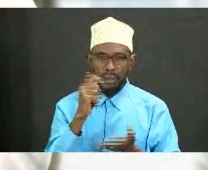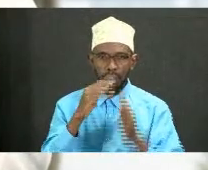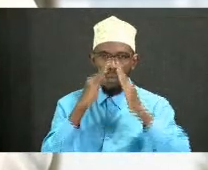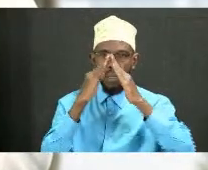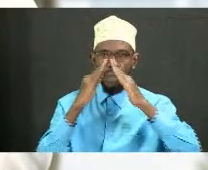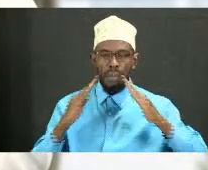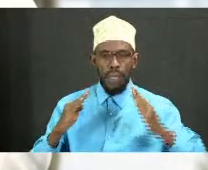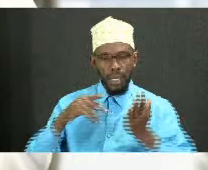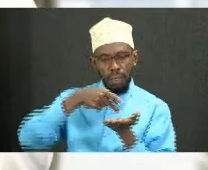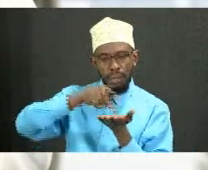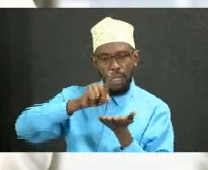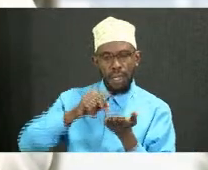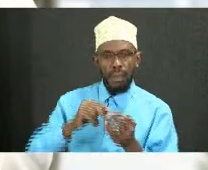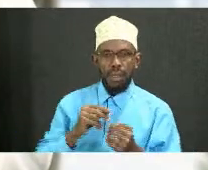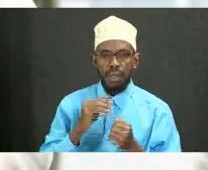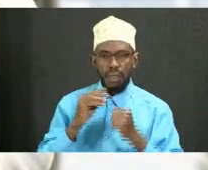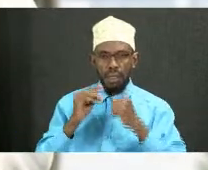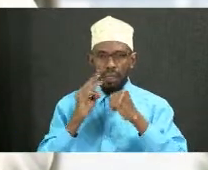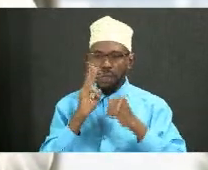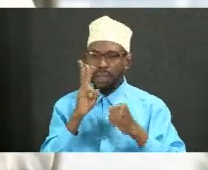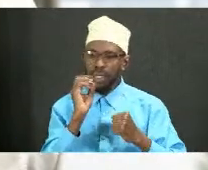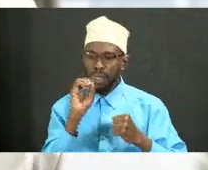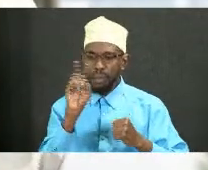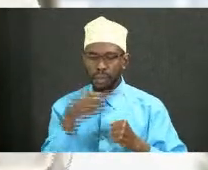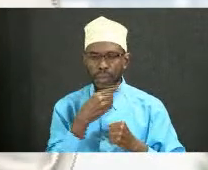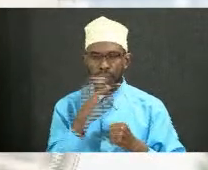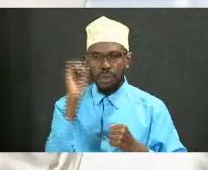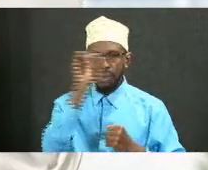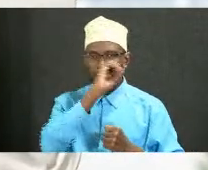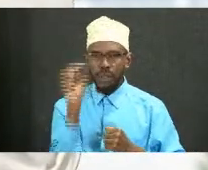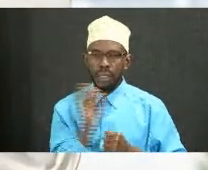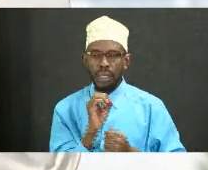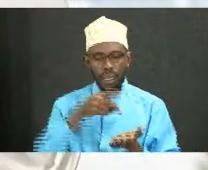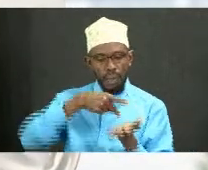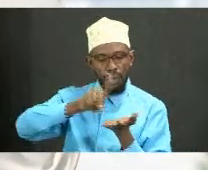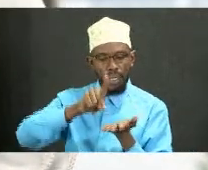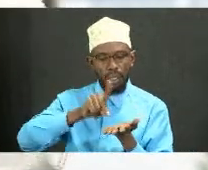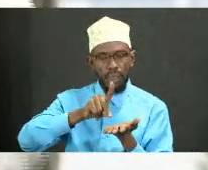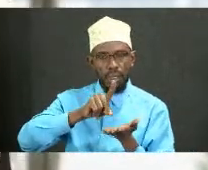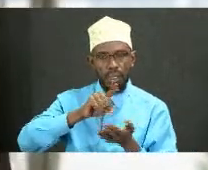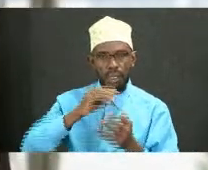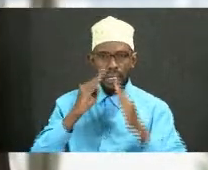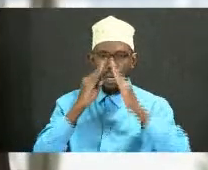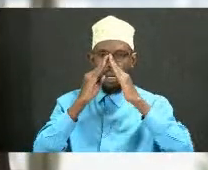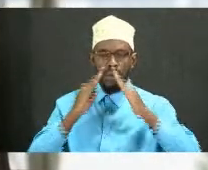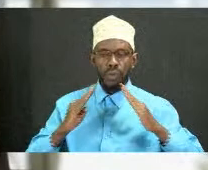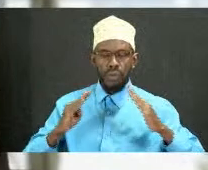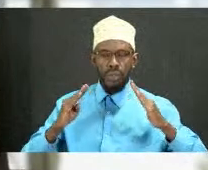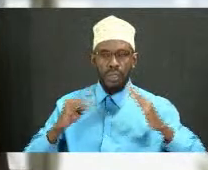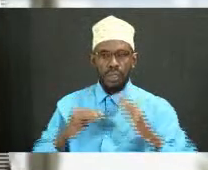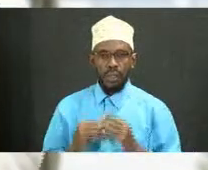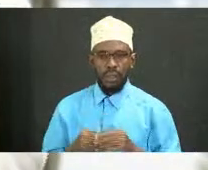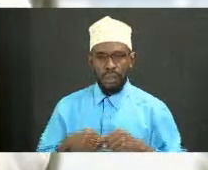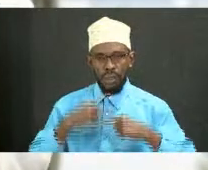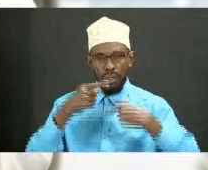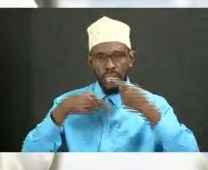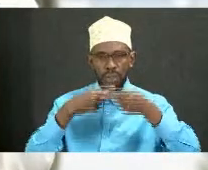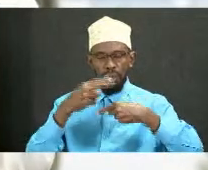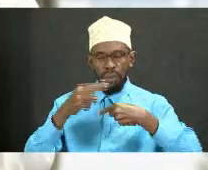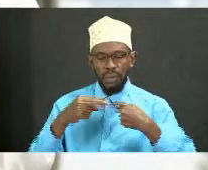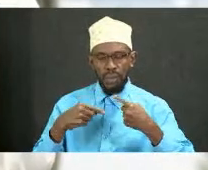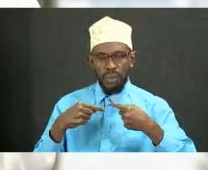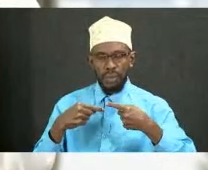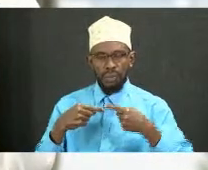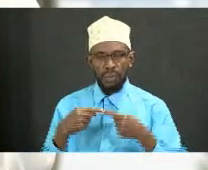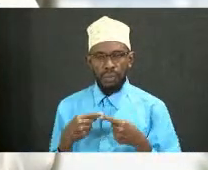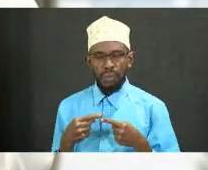ni asilimia, isipite asilimia 30 ya pato lako ndio utalipa kodi ya nyumba. Ndio yale matumizi mengine yafuatie.